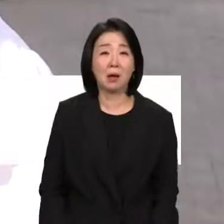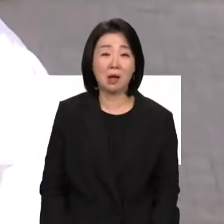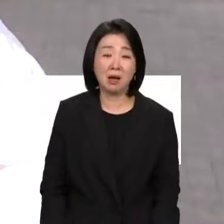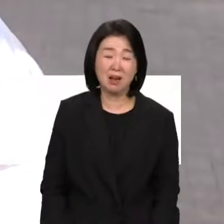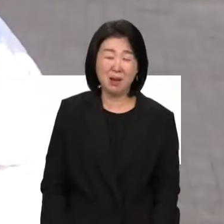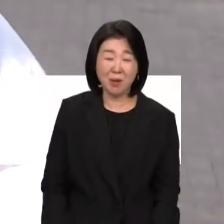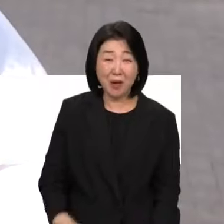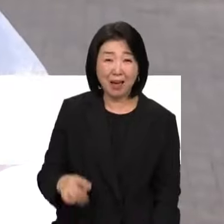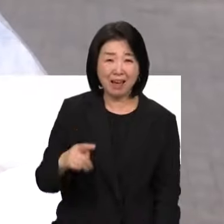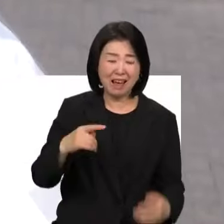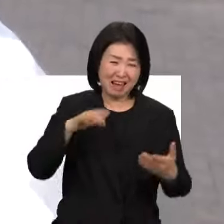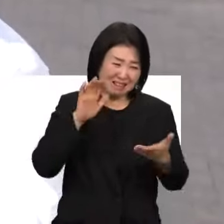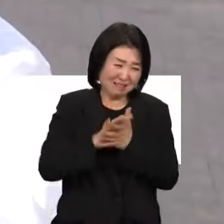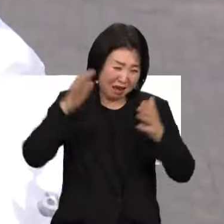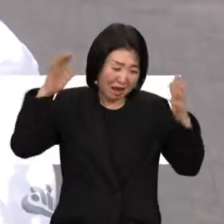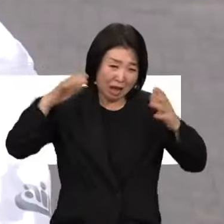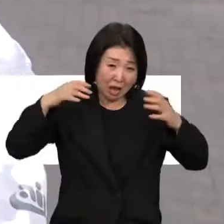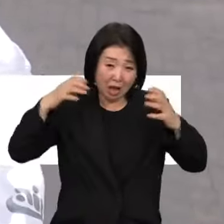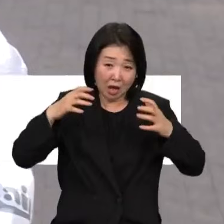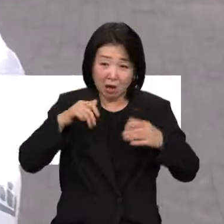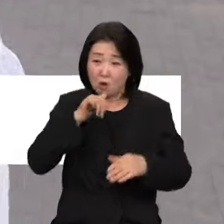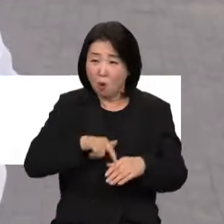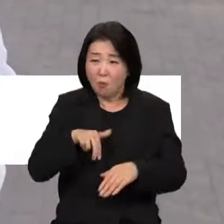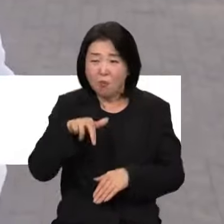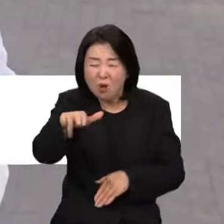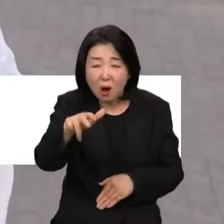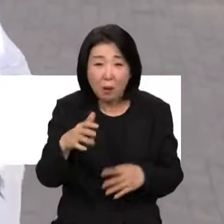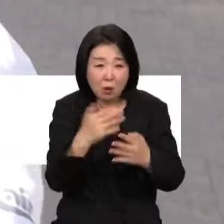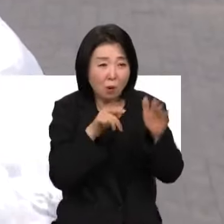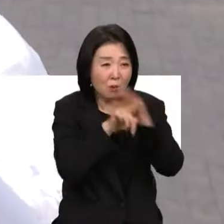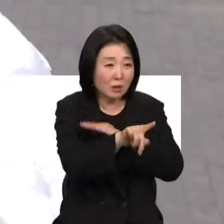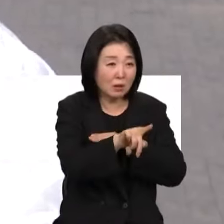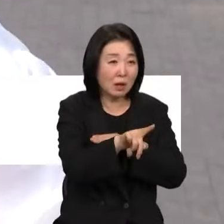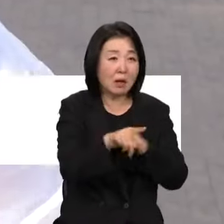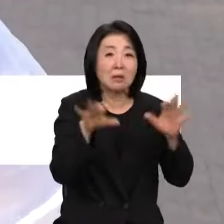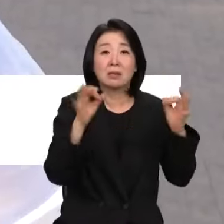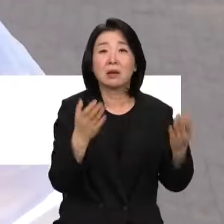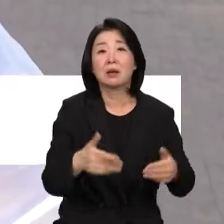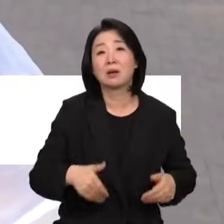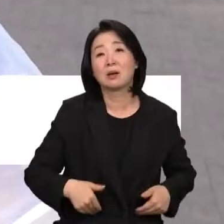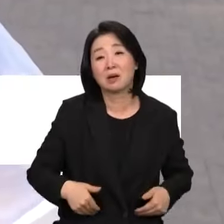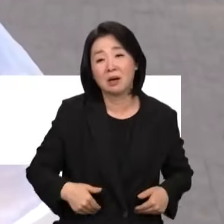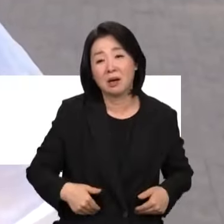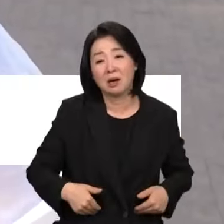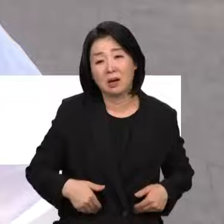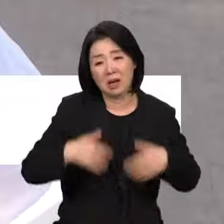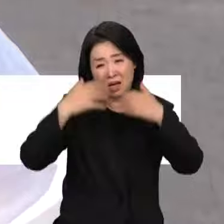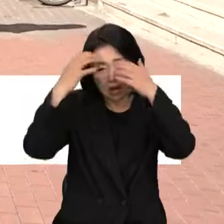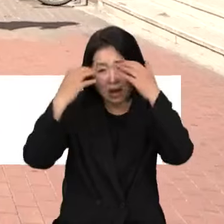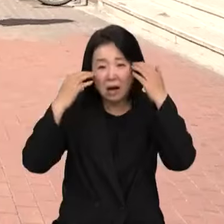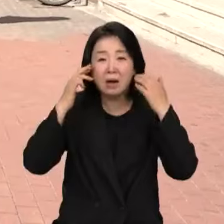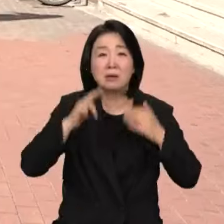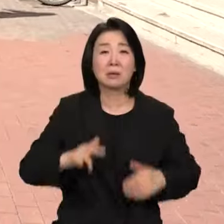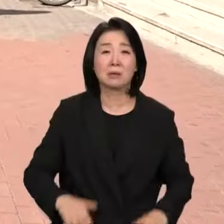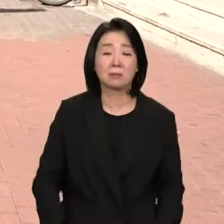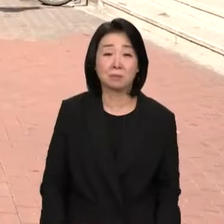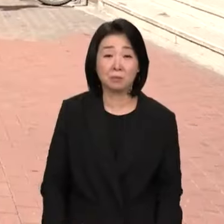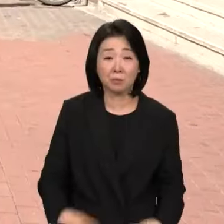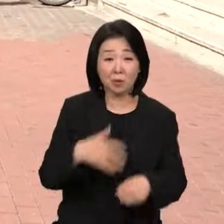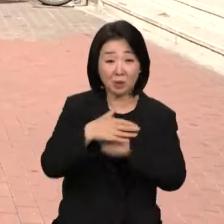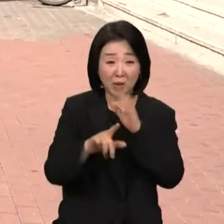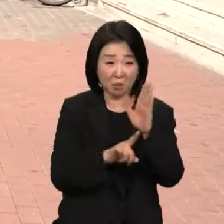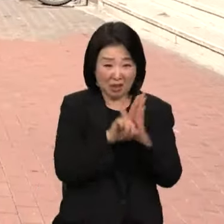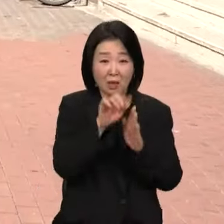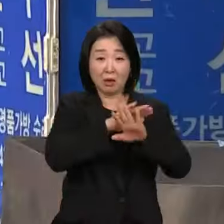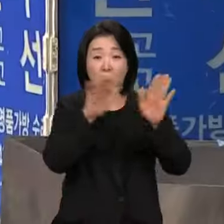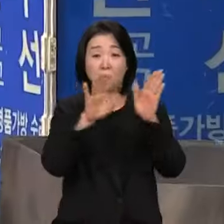가마솥 안에 갇혀있는 느낌이고 5분 걸으면 어디 건물 안에 들어가서 잠깐 좀 쉬어줘야 되는 그 정도 더위입니다, 진짜로. 오늘 대구의 낮